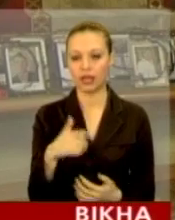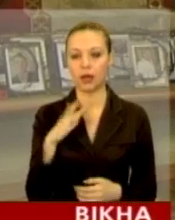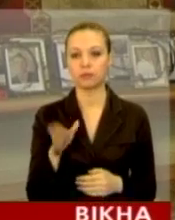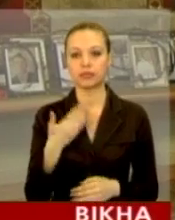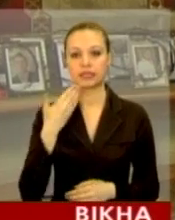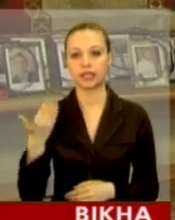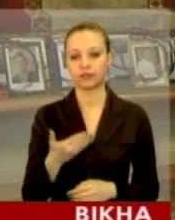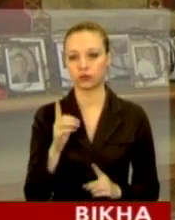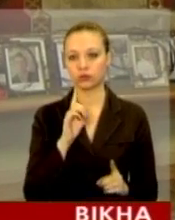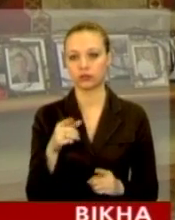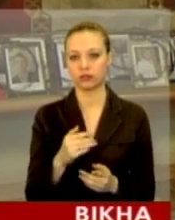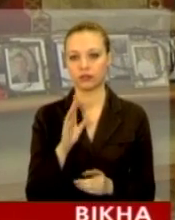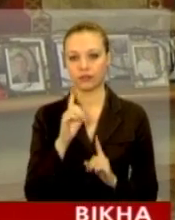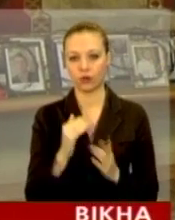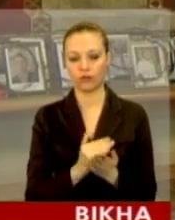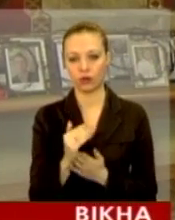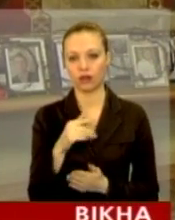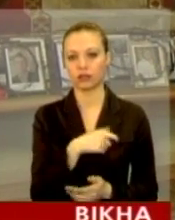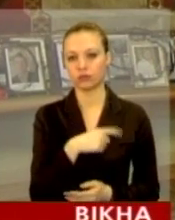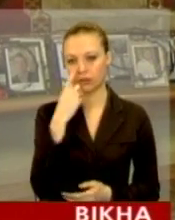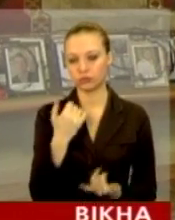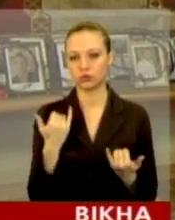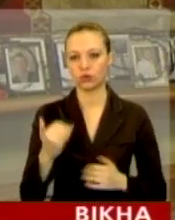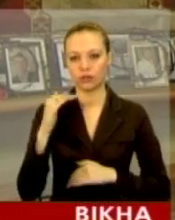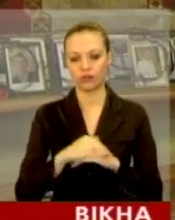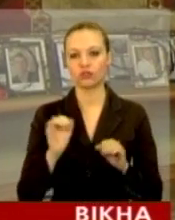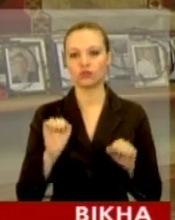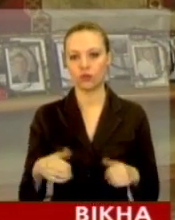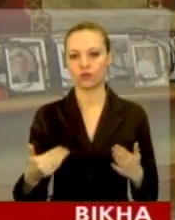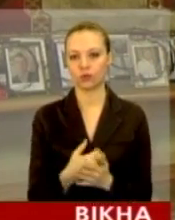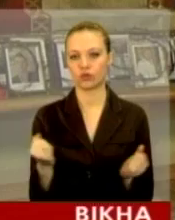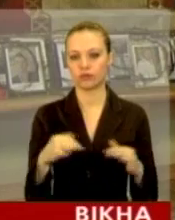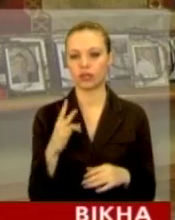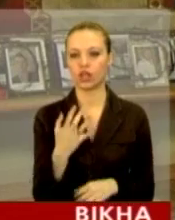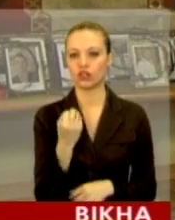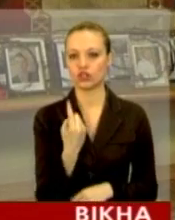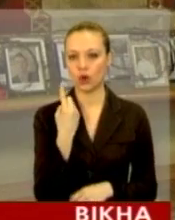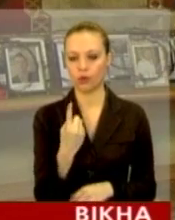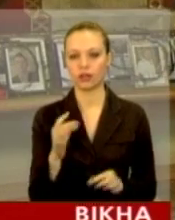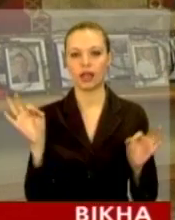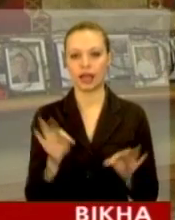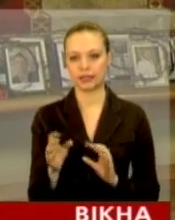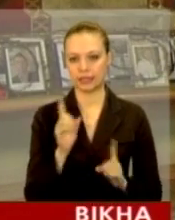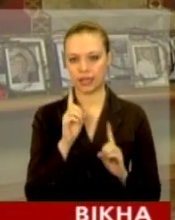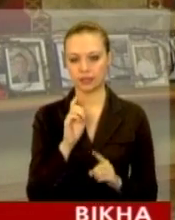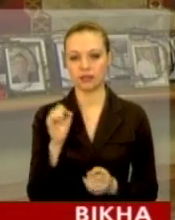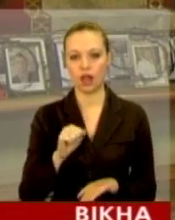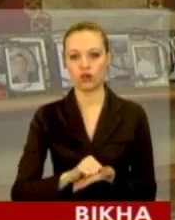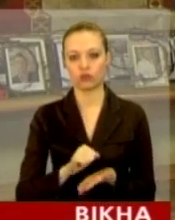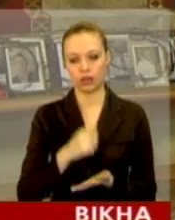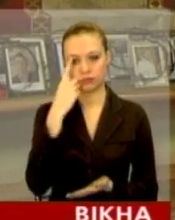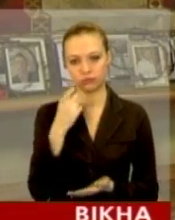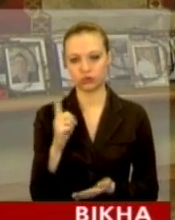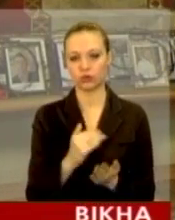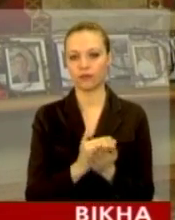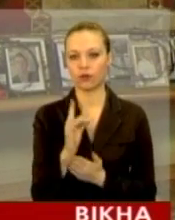закритого екстреного засідання Верховної Ради депутати повідомили, що сьогодні ввечері знову можуть зібратися на ще одне екстрене засідання. А журналістам повідомили,